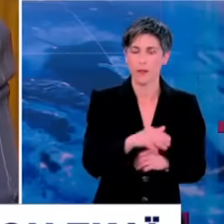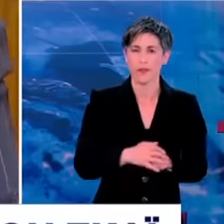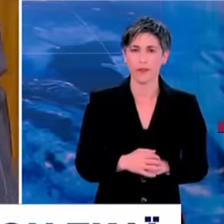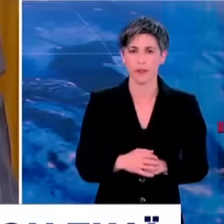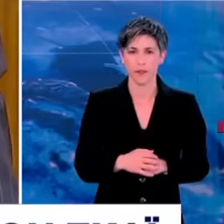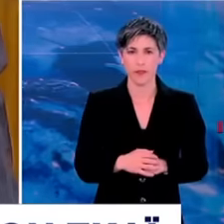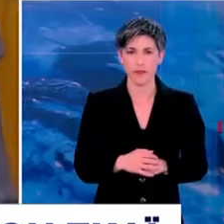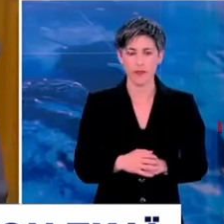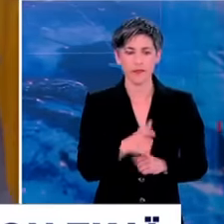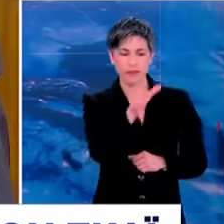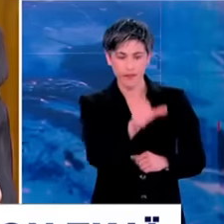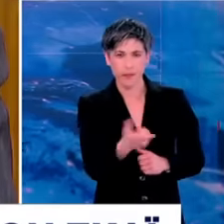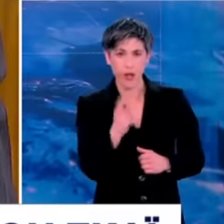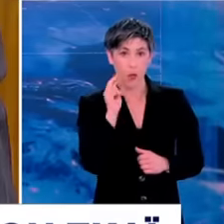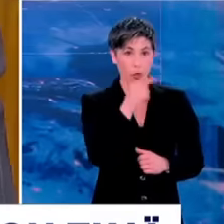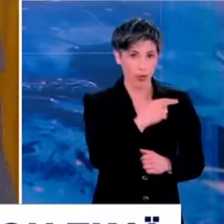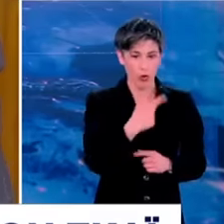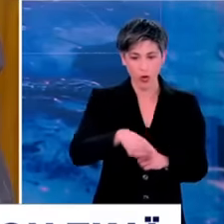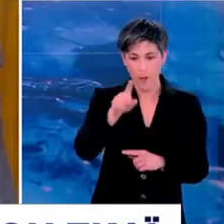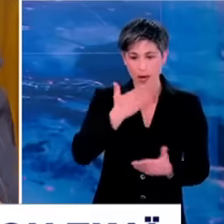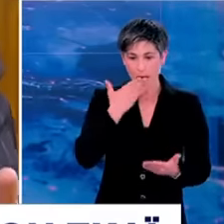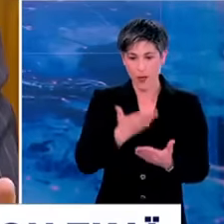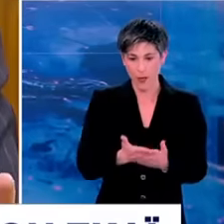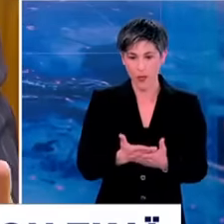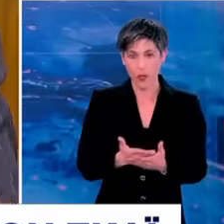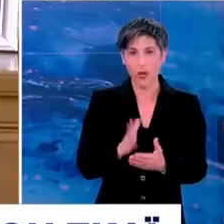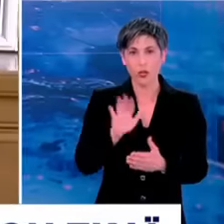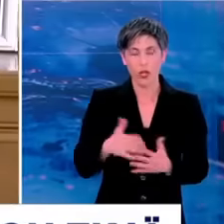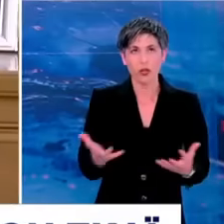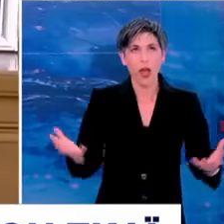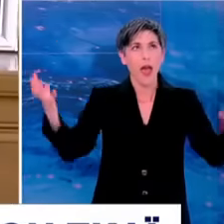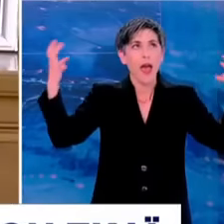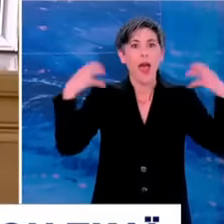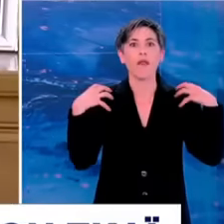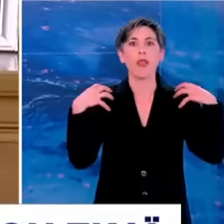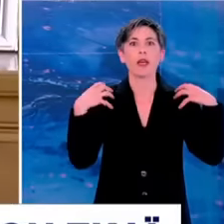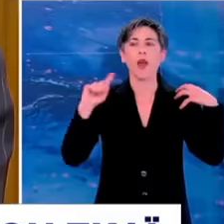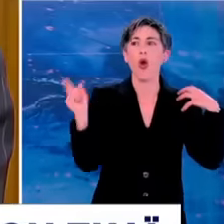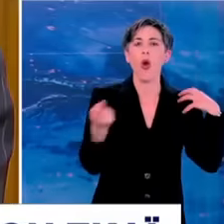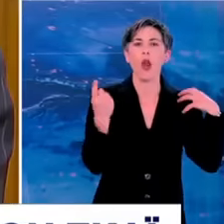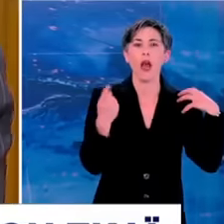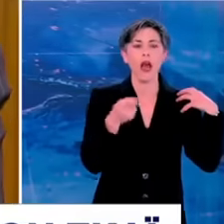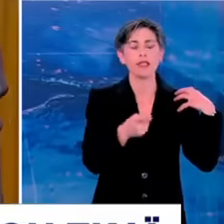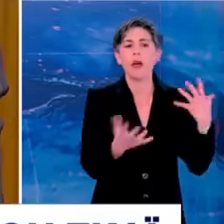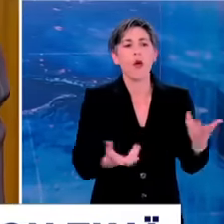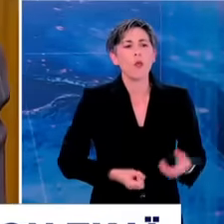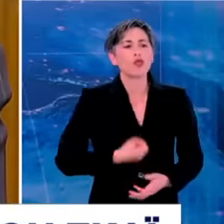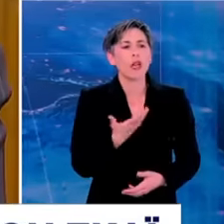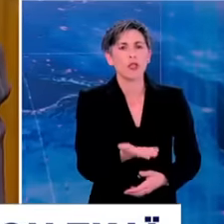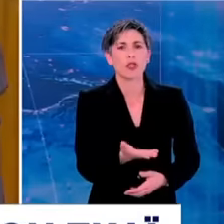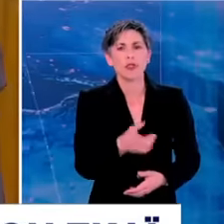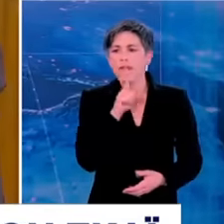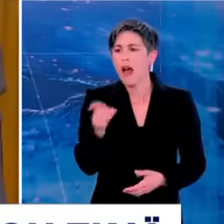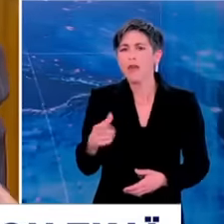ως πρωθυπουργός που στο τέλος της ημέρας έχετε την τελική ευθύνη για τα πάντα, πώς αντιμετωπίσατε αυτό το γεγονός? Είναι μια νέα